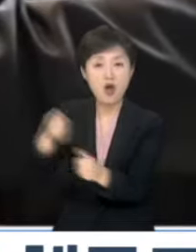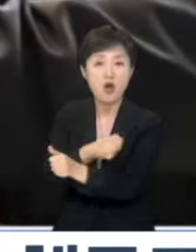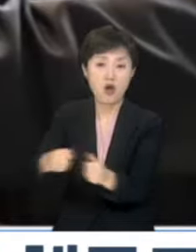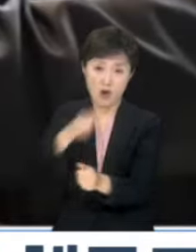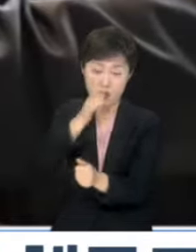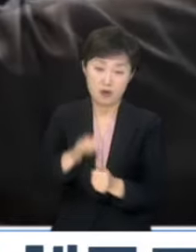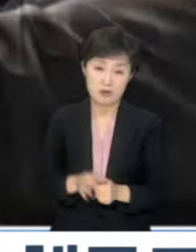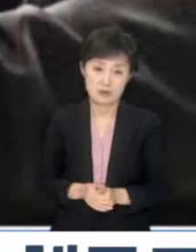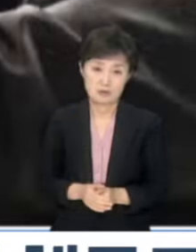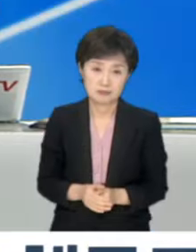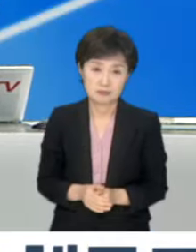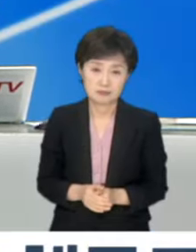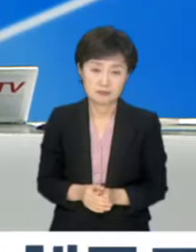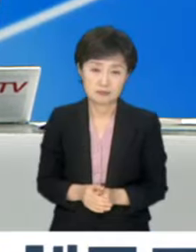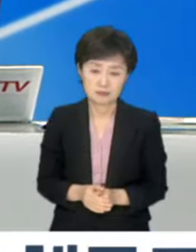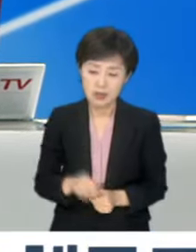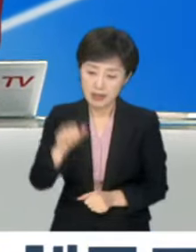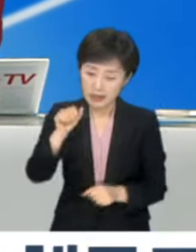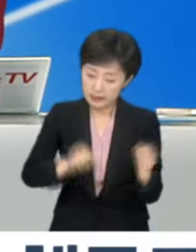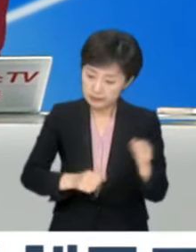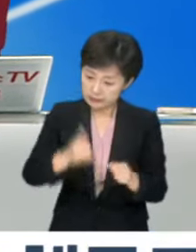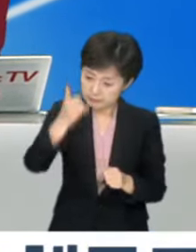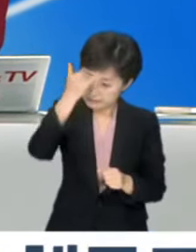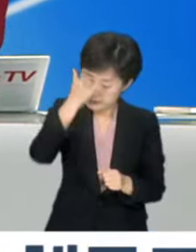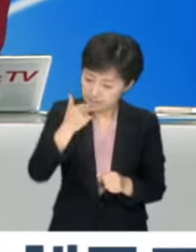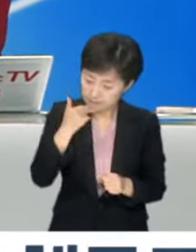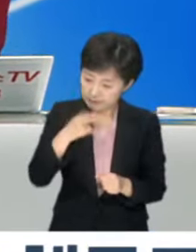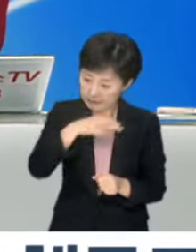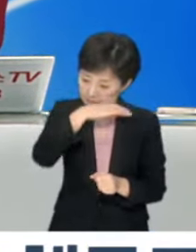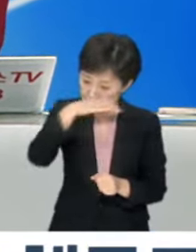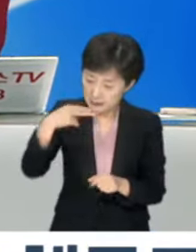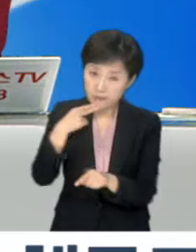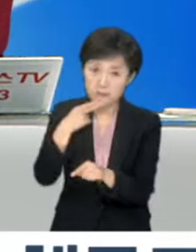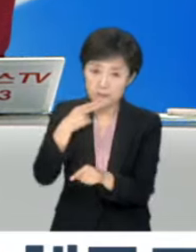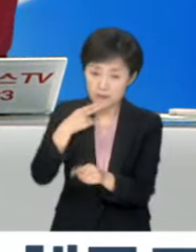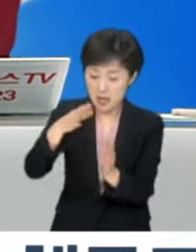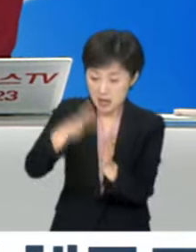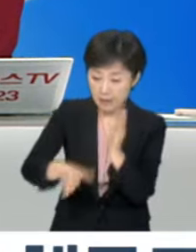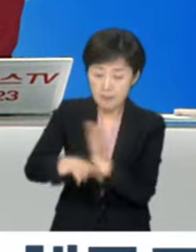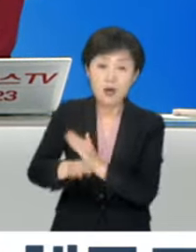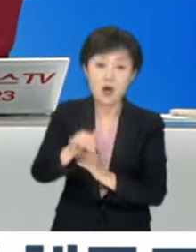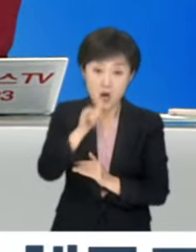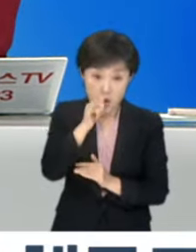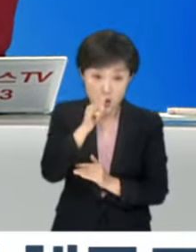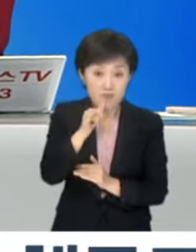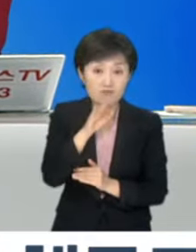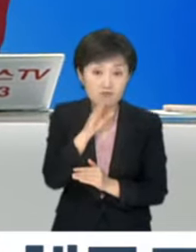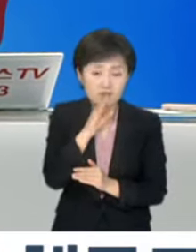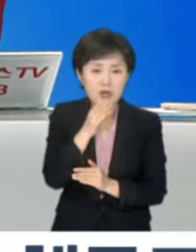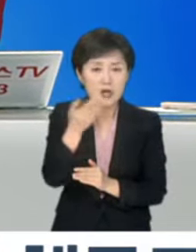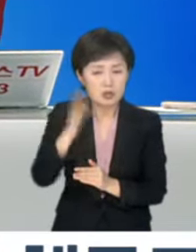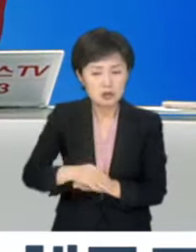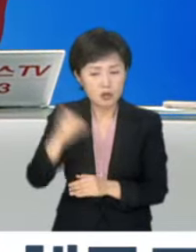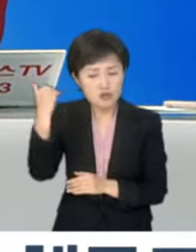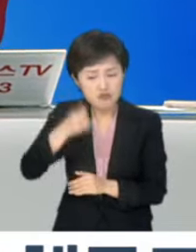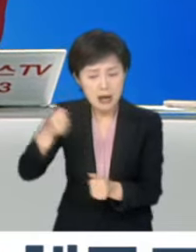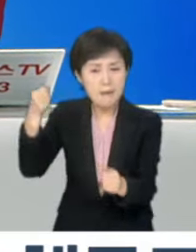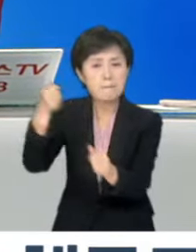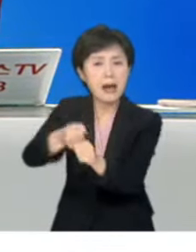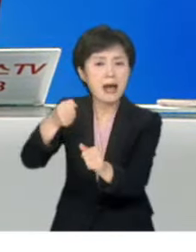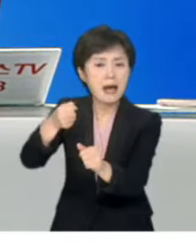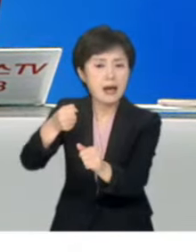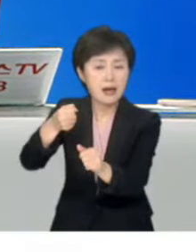네. 이런 좀 뭐 무례하고 또 민폐를 끼친 행동 분명히 잘못이 됐지만요. 예. 이것을 과연 폭력으로 응징을 하는 것